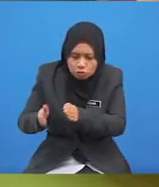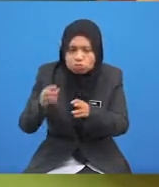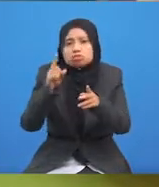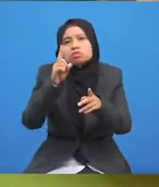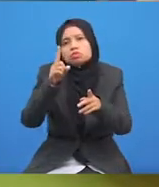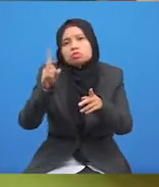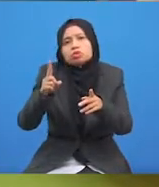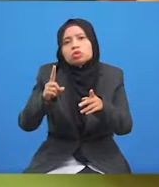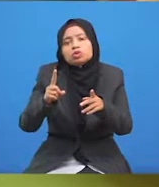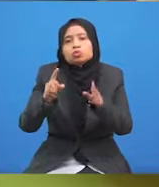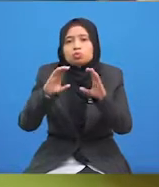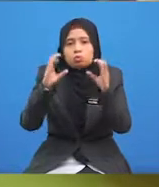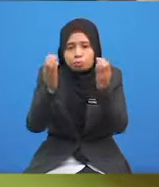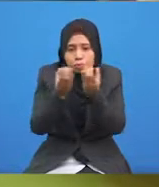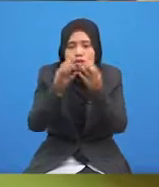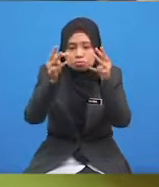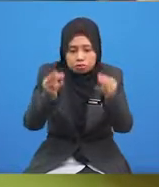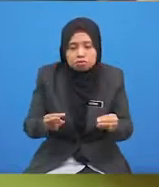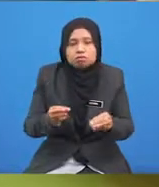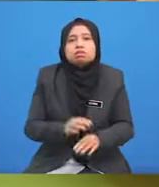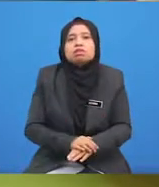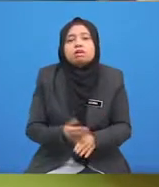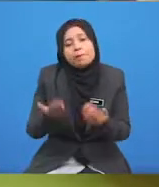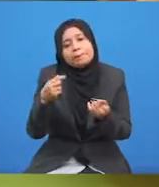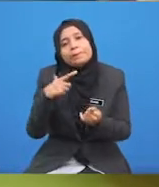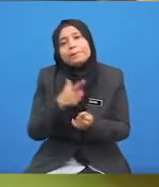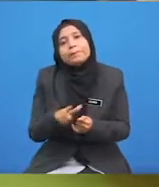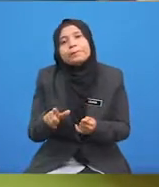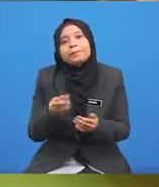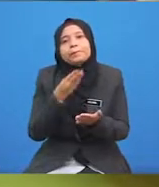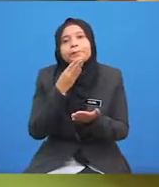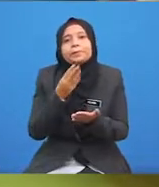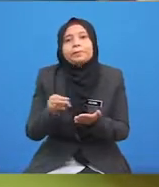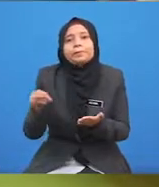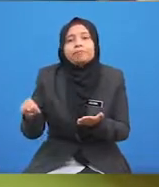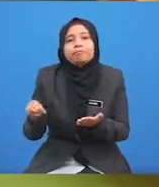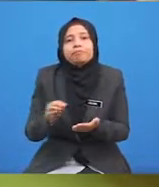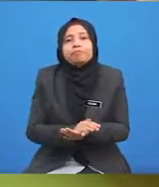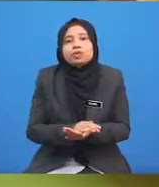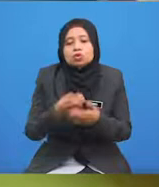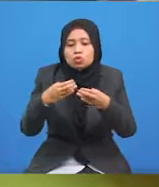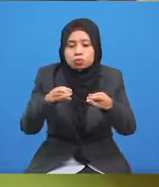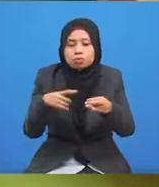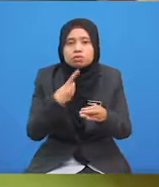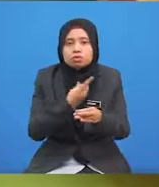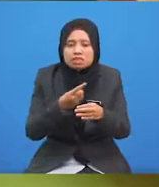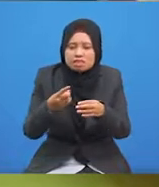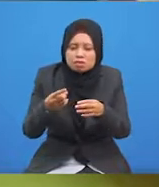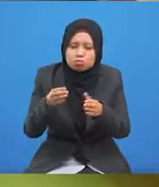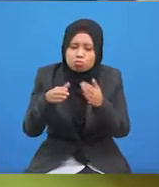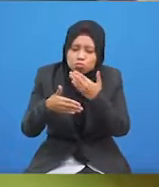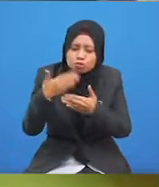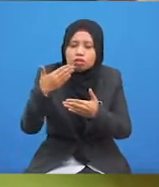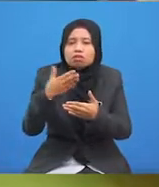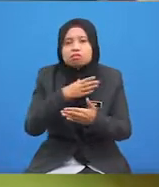sesebuah sistem masyarakat. Baiklah murid-murid, sekarang kita cuba ringkaskan dan